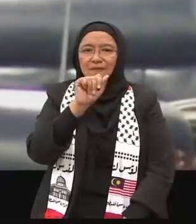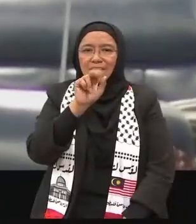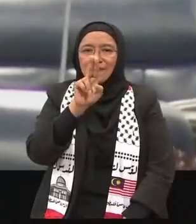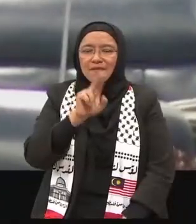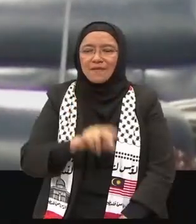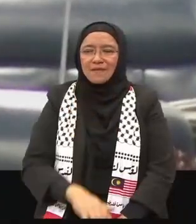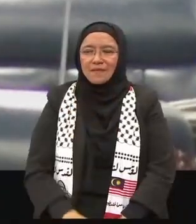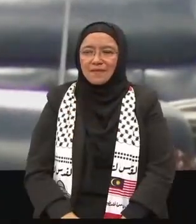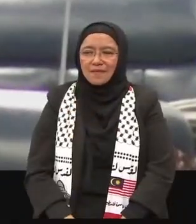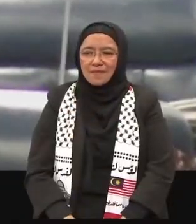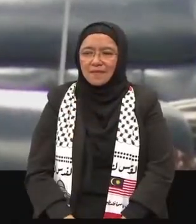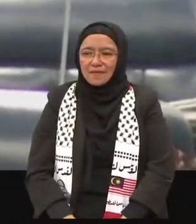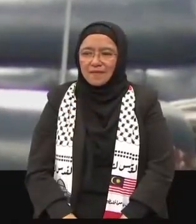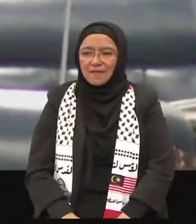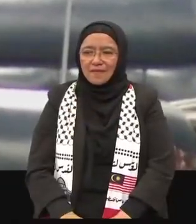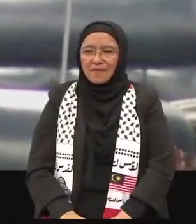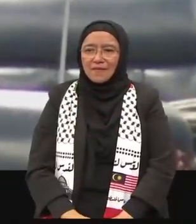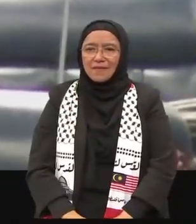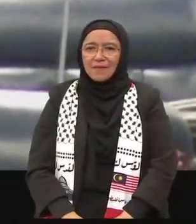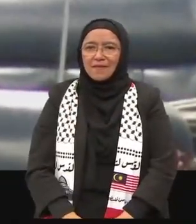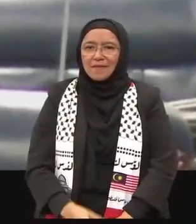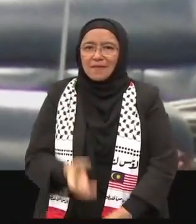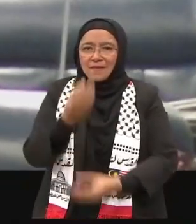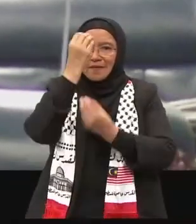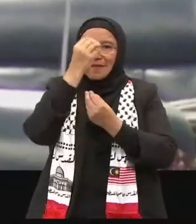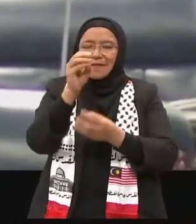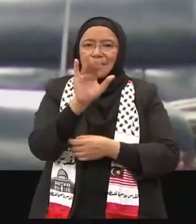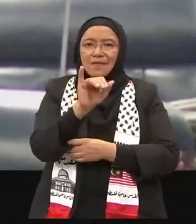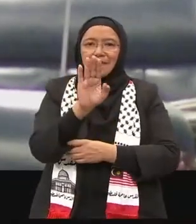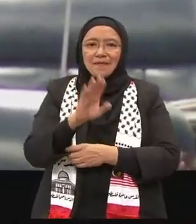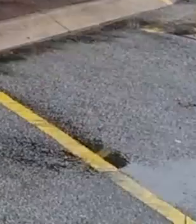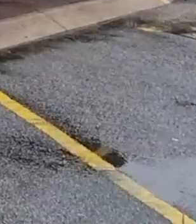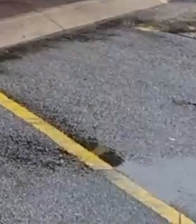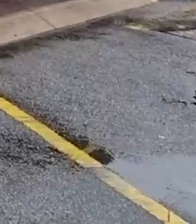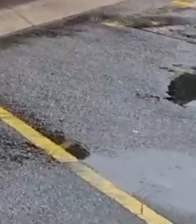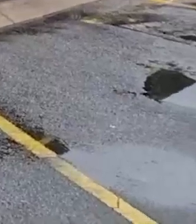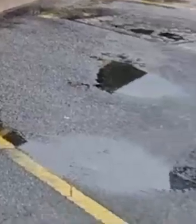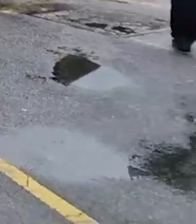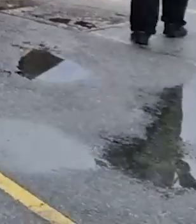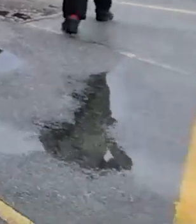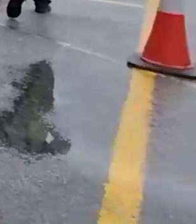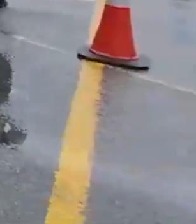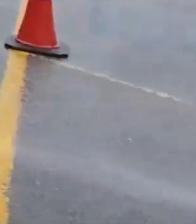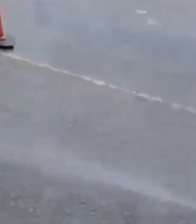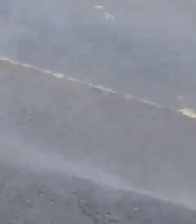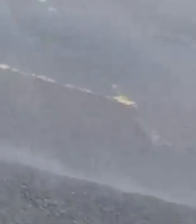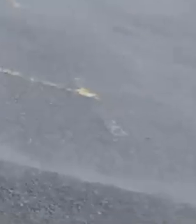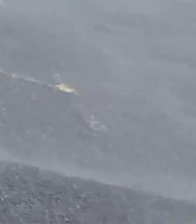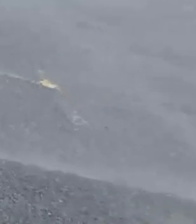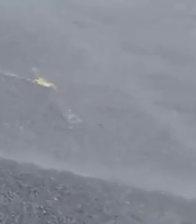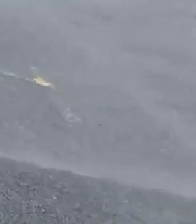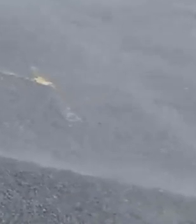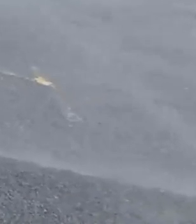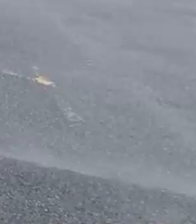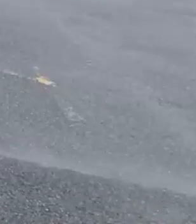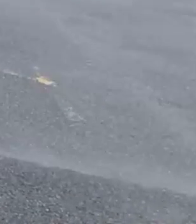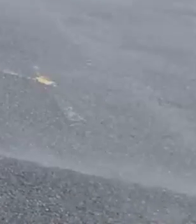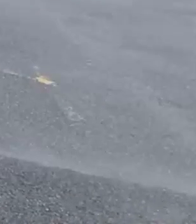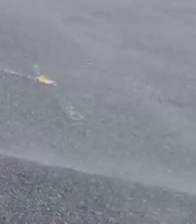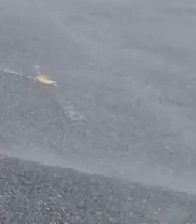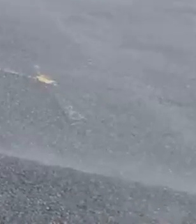untuk makluman yang berhormat pada pilihan Raya umum ke-15 yang lalu peratus keluar mengundi